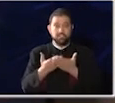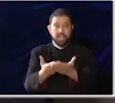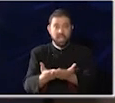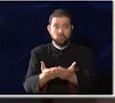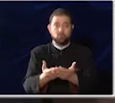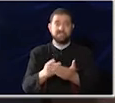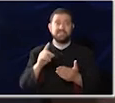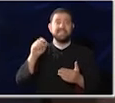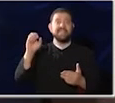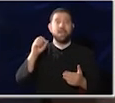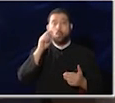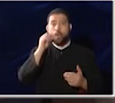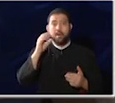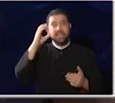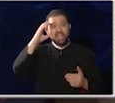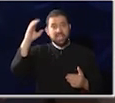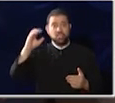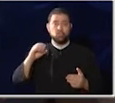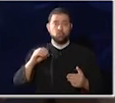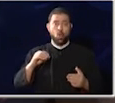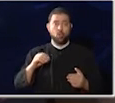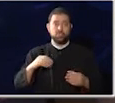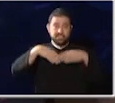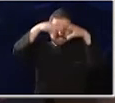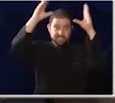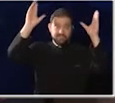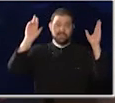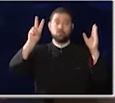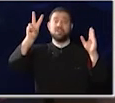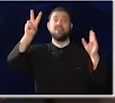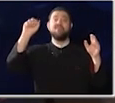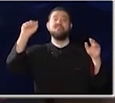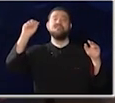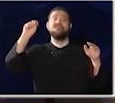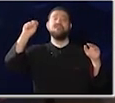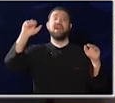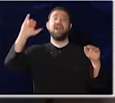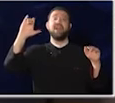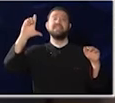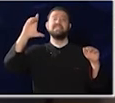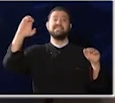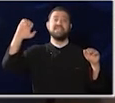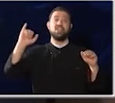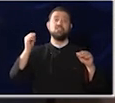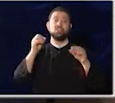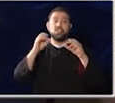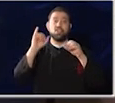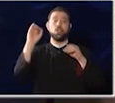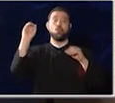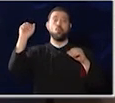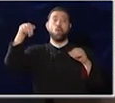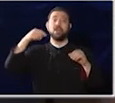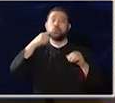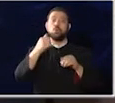la aceiași sfinți, Vasile cel Mare și Ioan Gură de Aur, foarte importanți pentru istoria medicinei, pentru